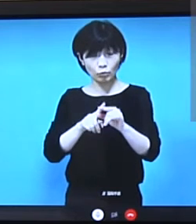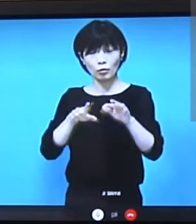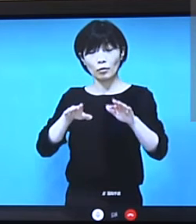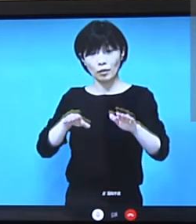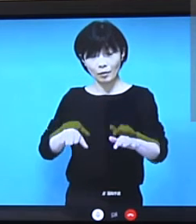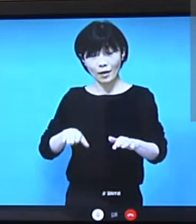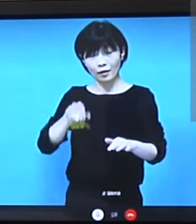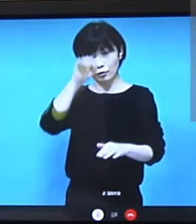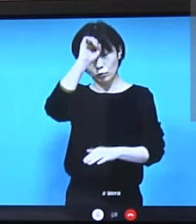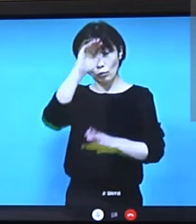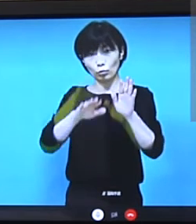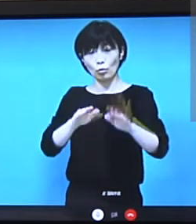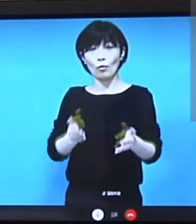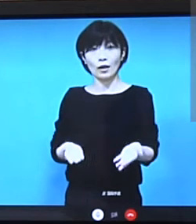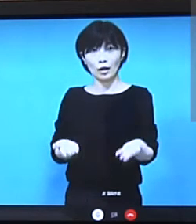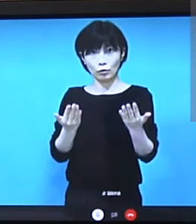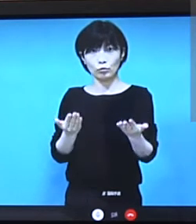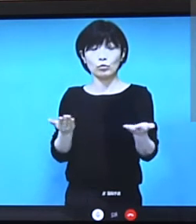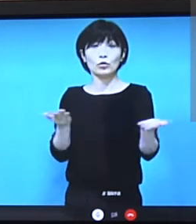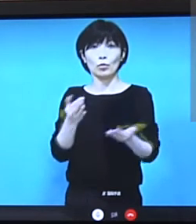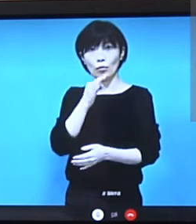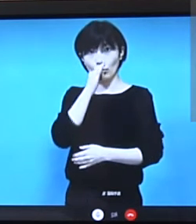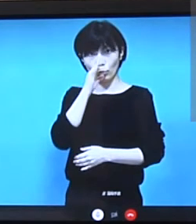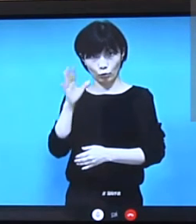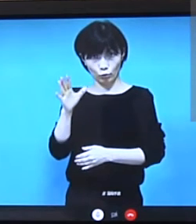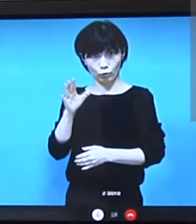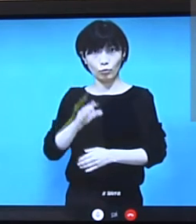職業は無職というふうに聞いています。